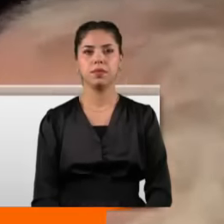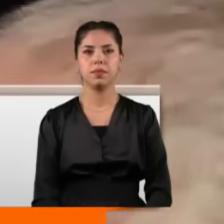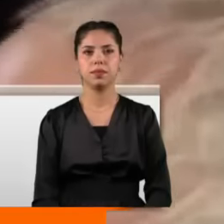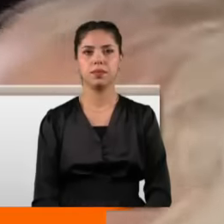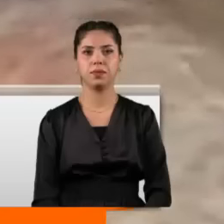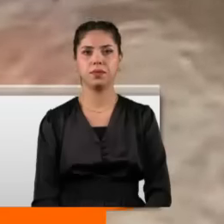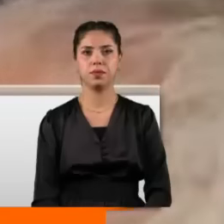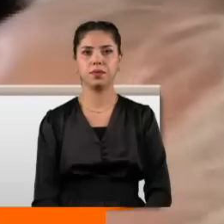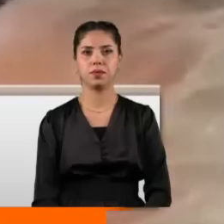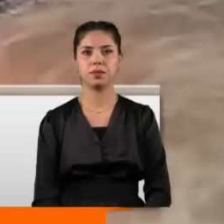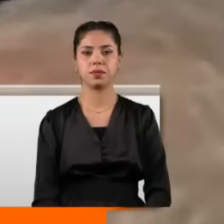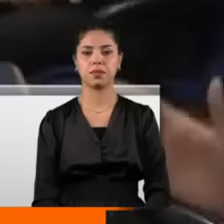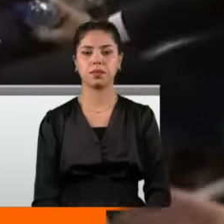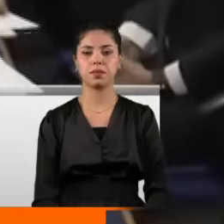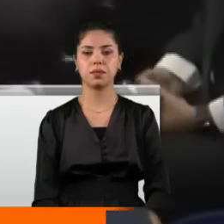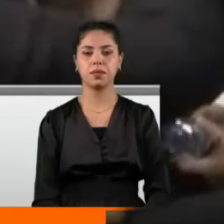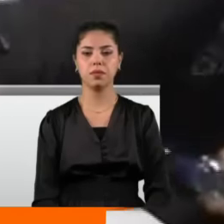Arkadaşlar!